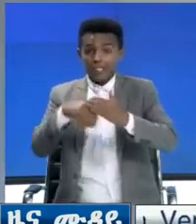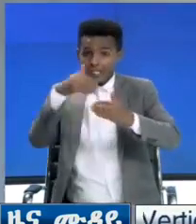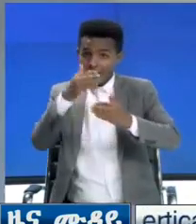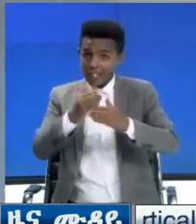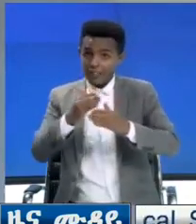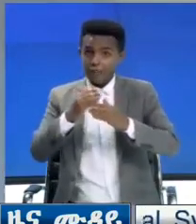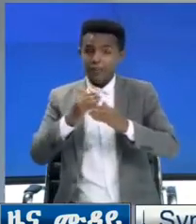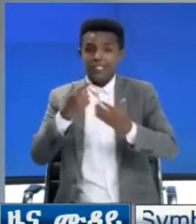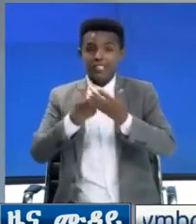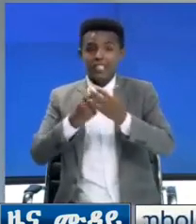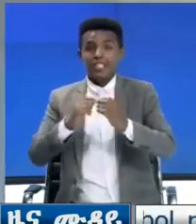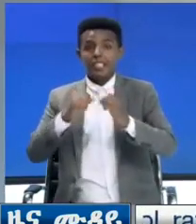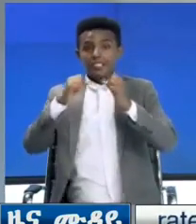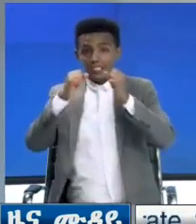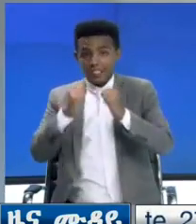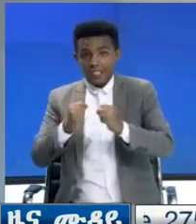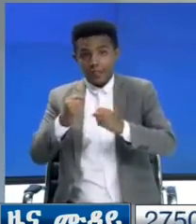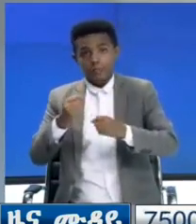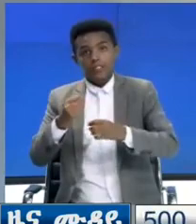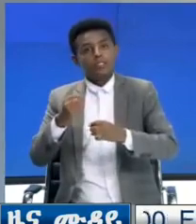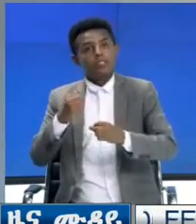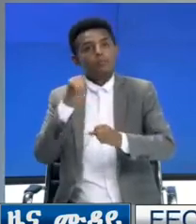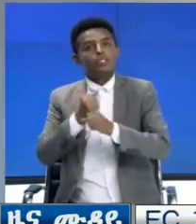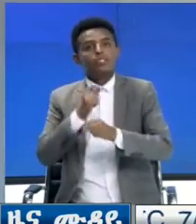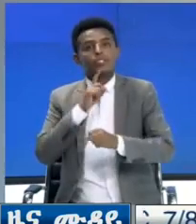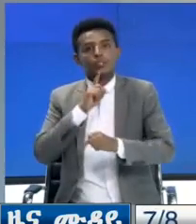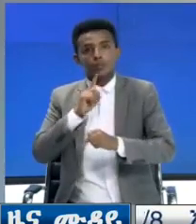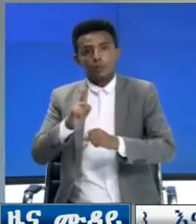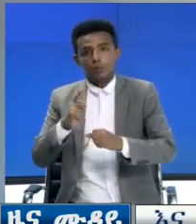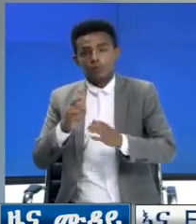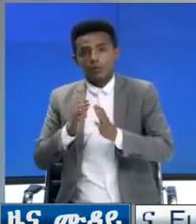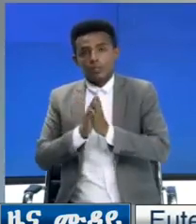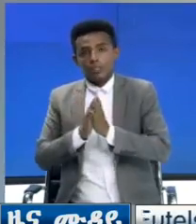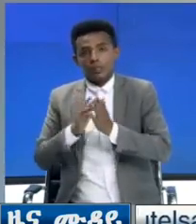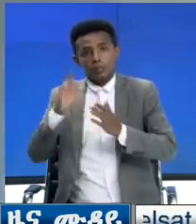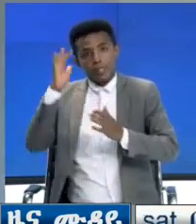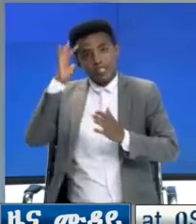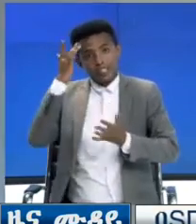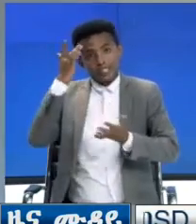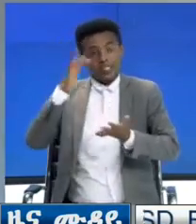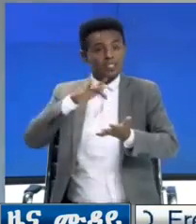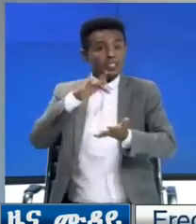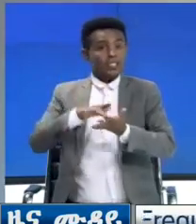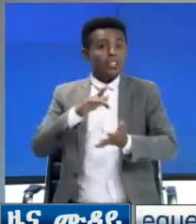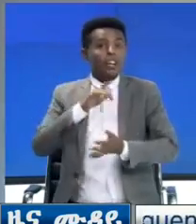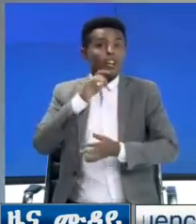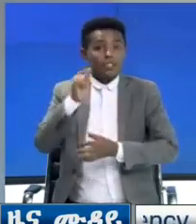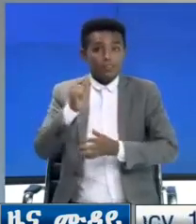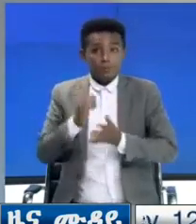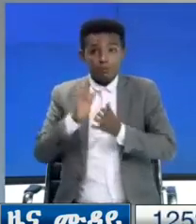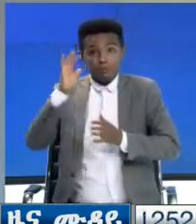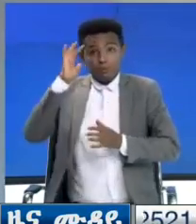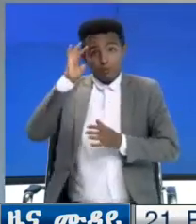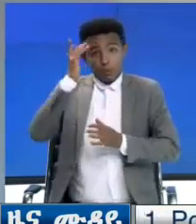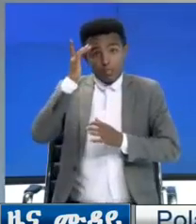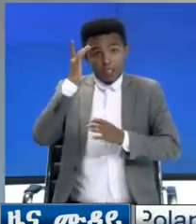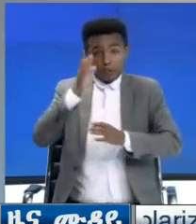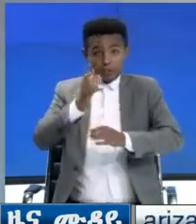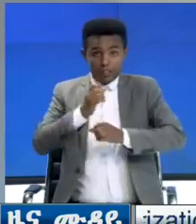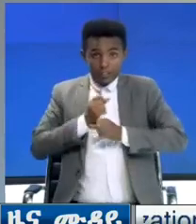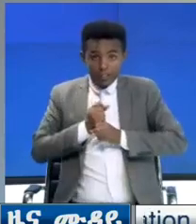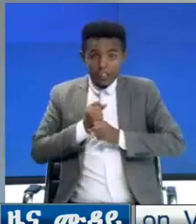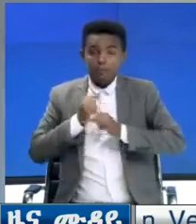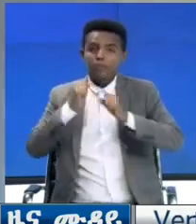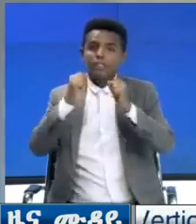ይሄን ሊሸከም የሚችል ነው ማለት ፔሽንት ሴንተርድ ሳይሆን ኤፒደሚክ እንትኑን ወረርሽኙን ሊቀበል